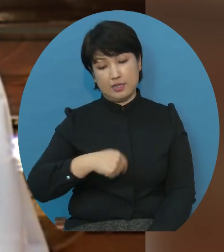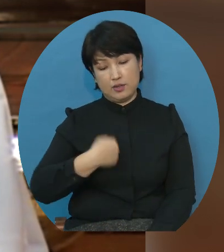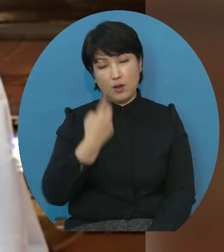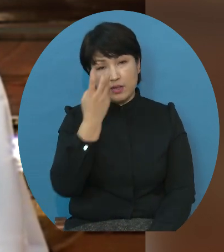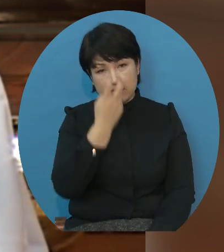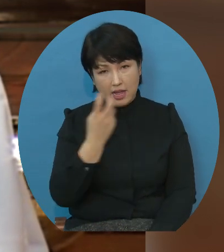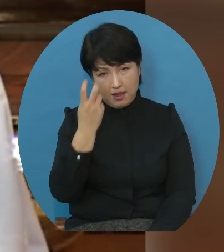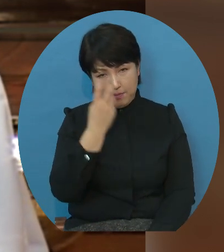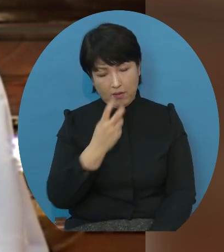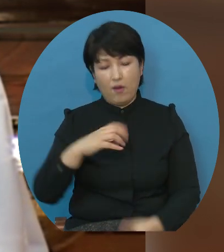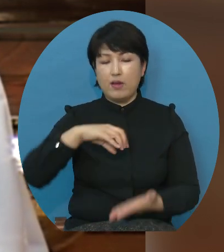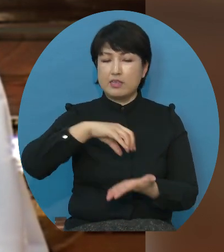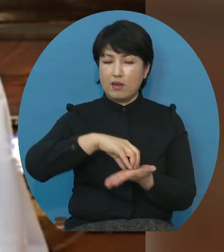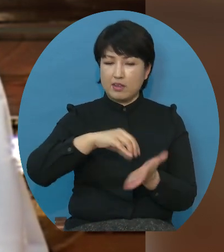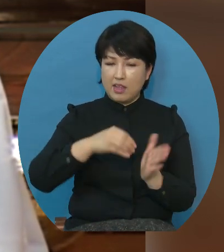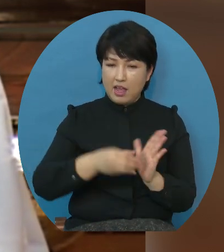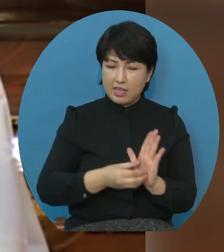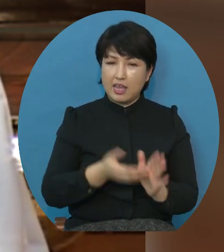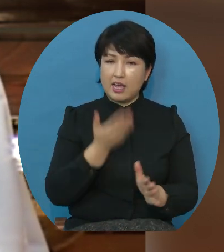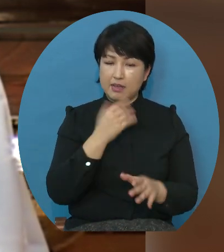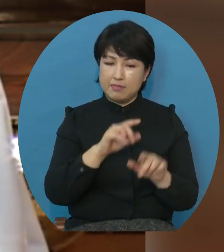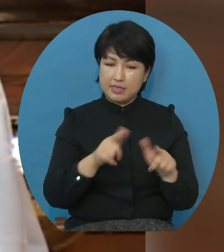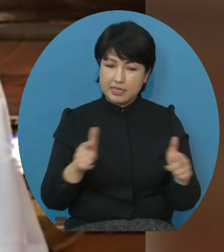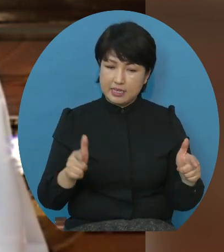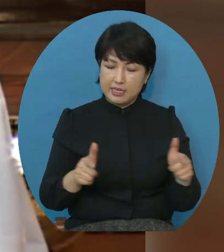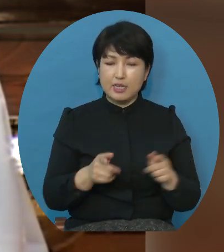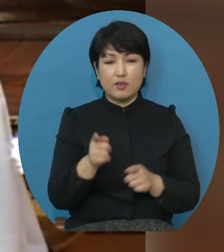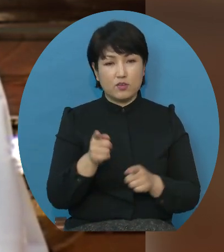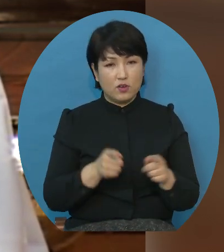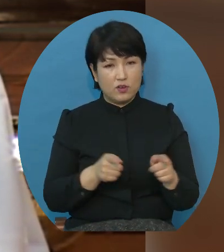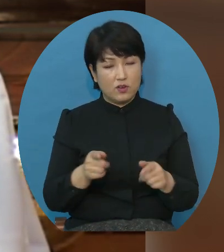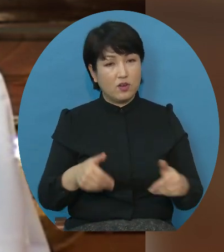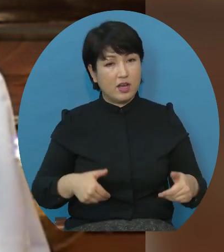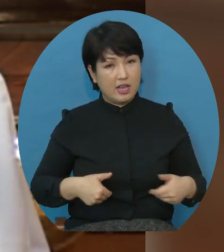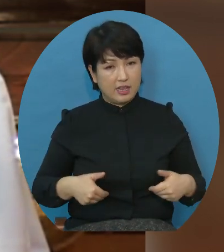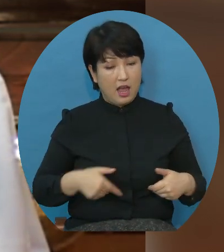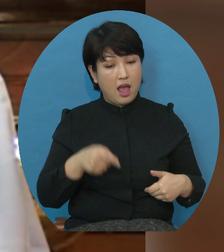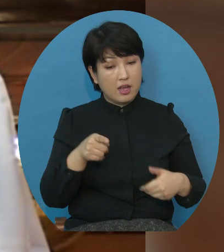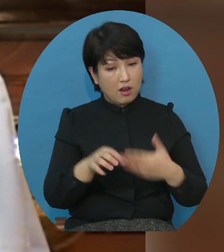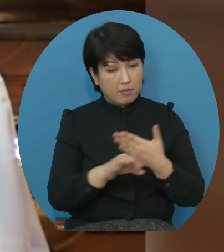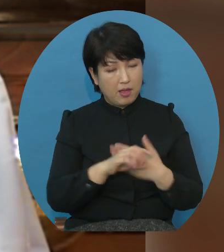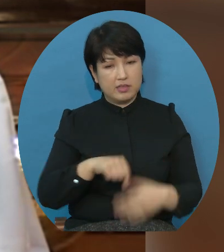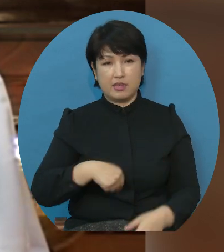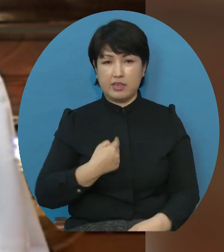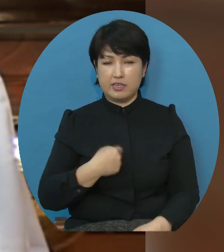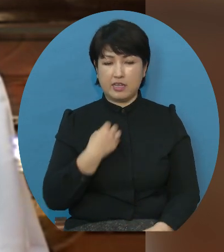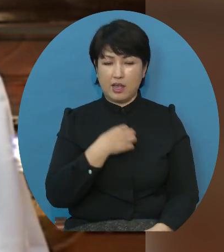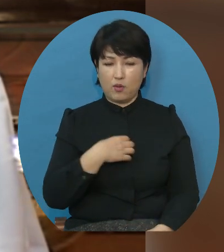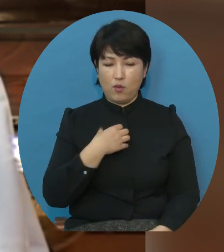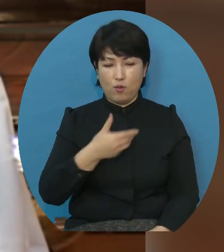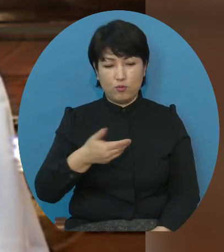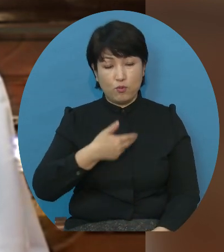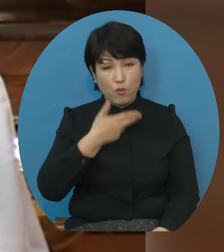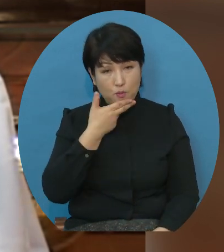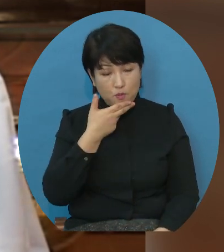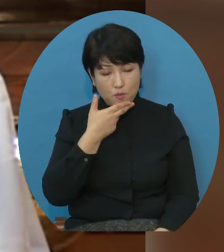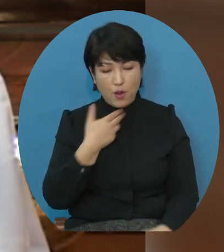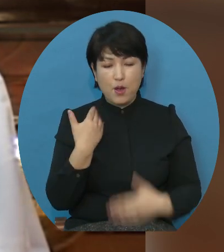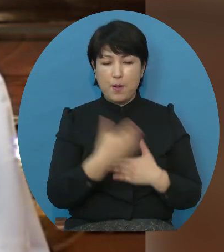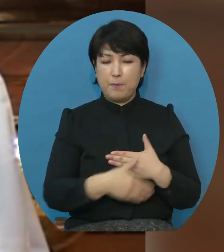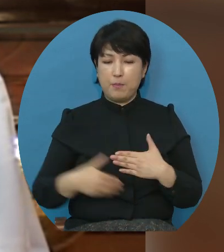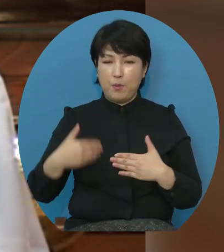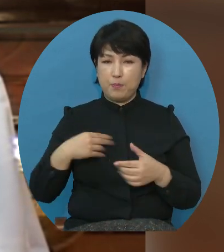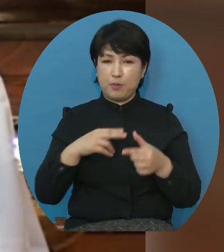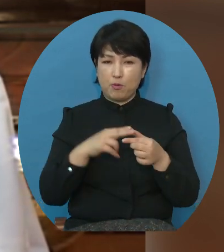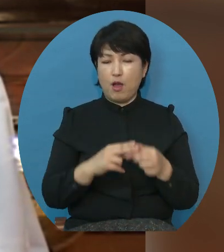살펴 적당히 음식을 조절해야 한다 그래야만 자신에게 괴로움도 없고